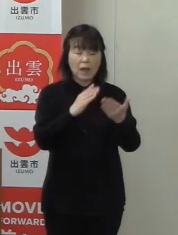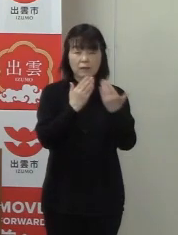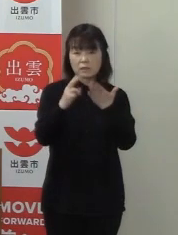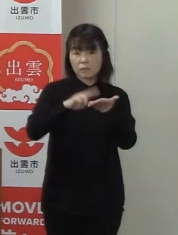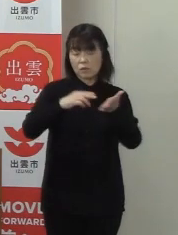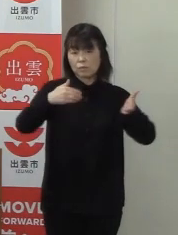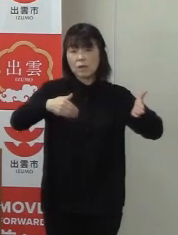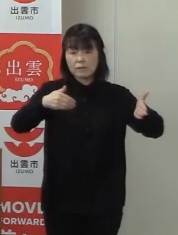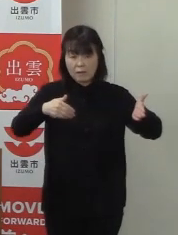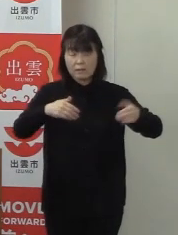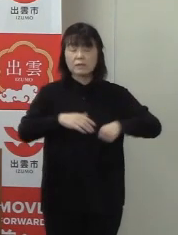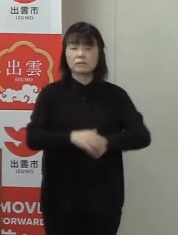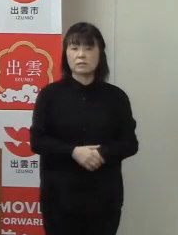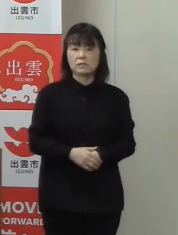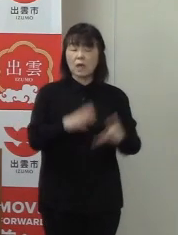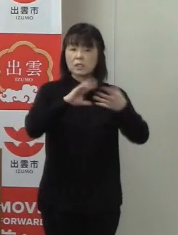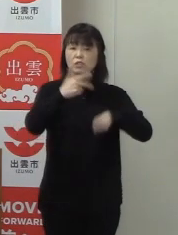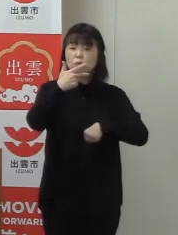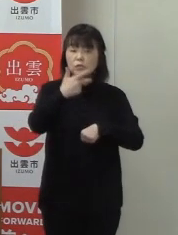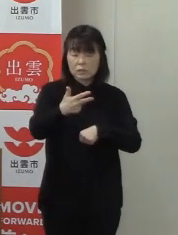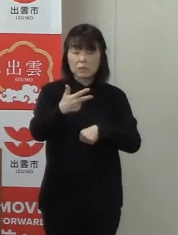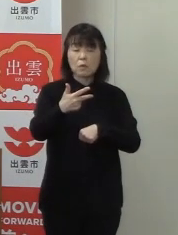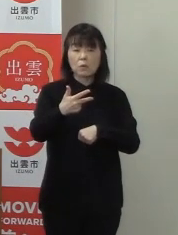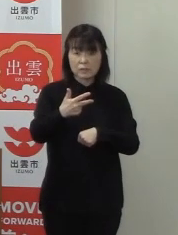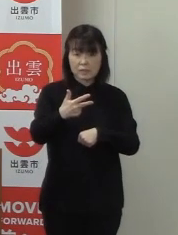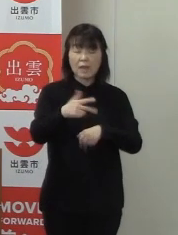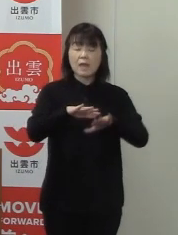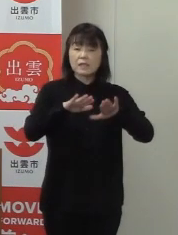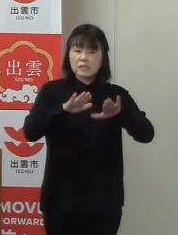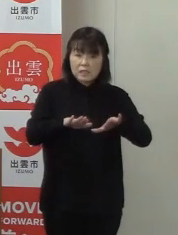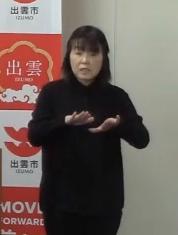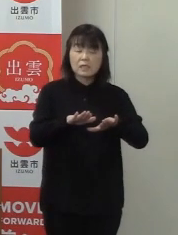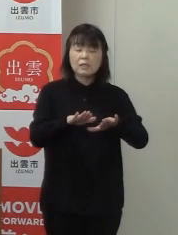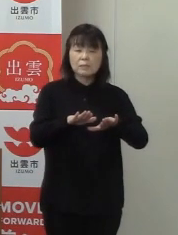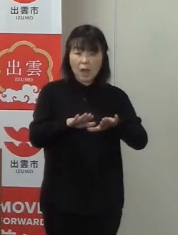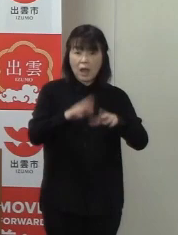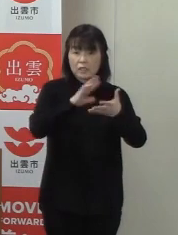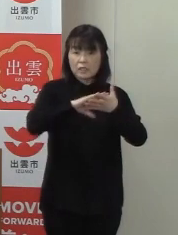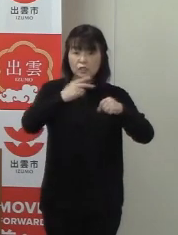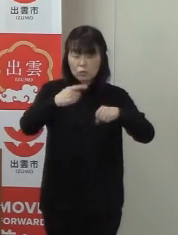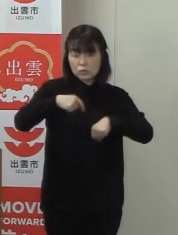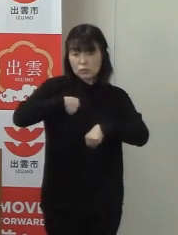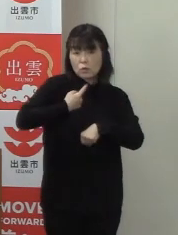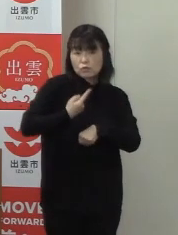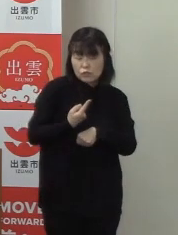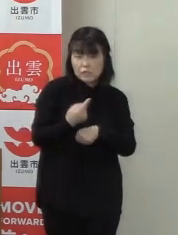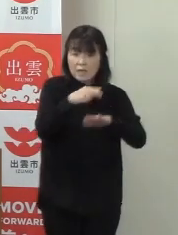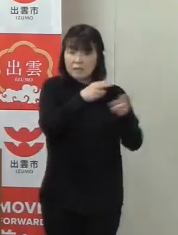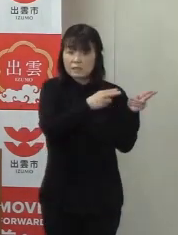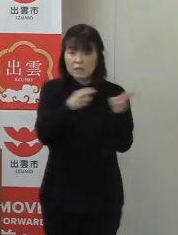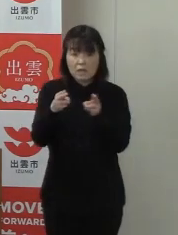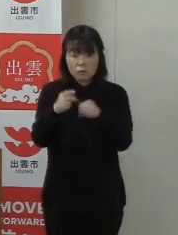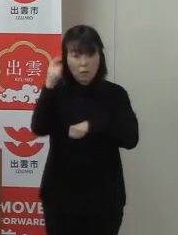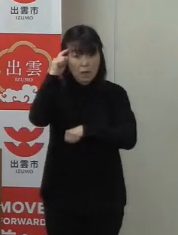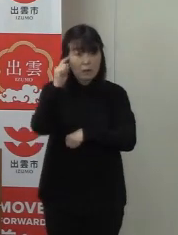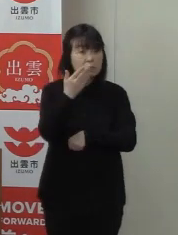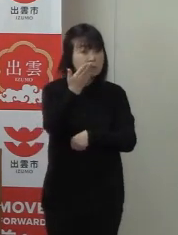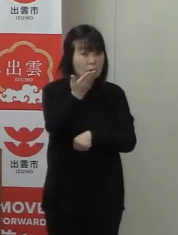在、出雲市さんとして、まあ、いわゆる独自で、出雲市に対しての制度導入を考えているというところまで 考えている